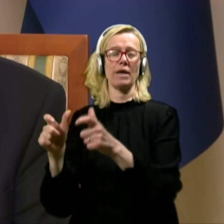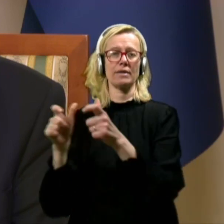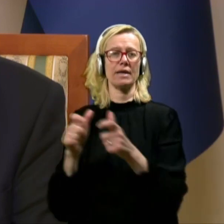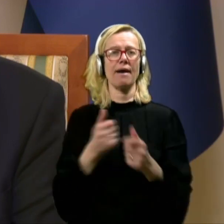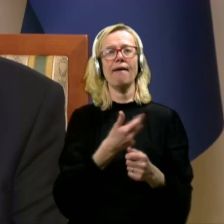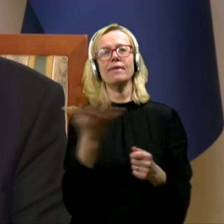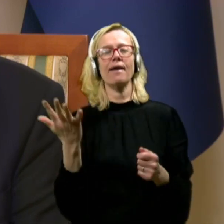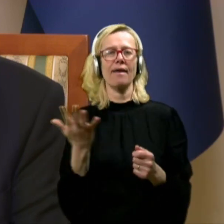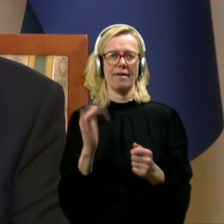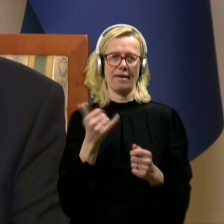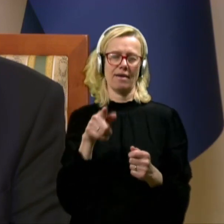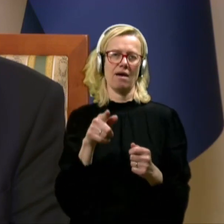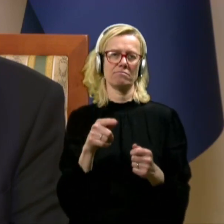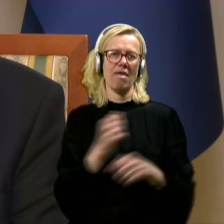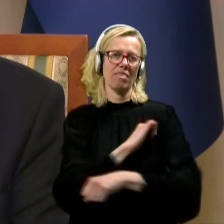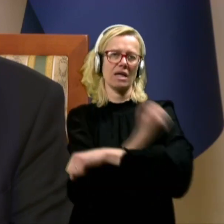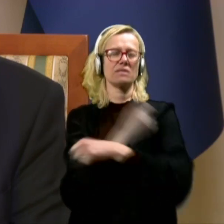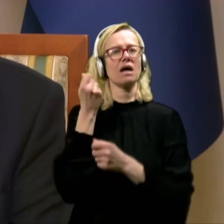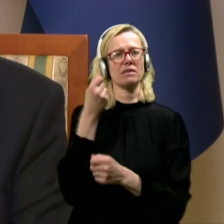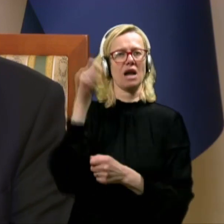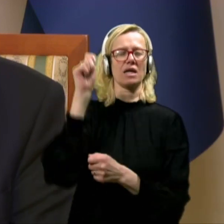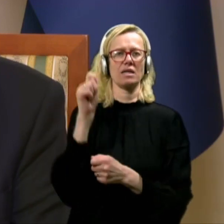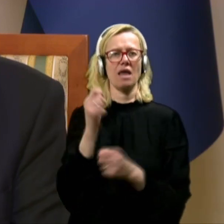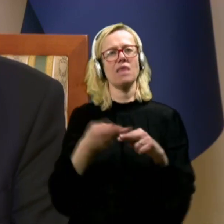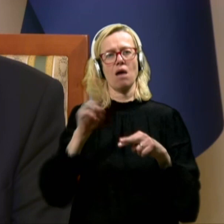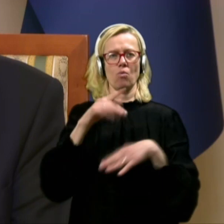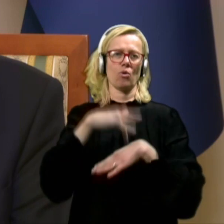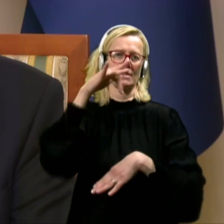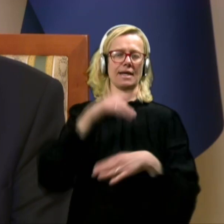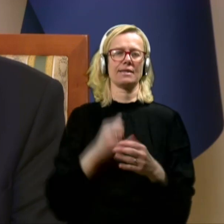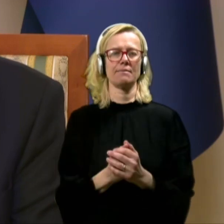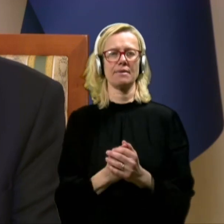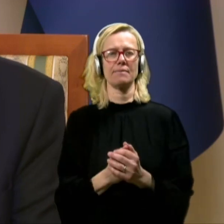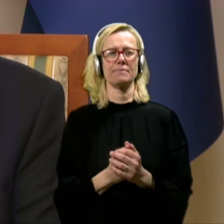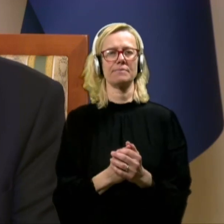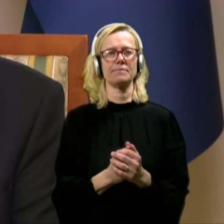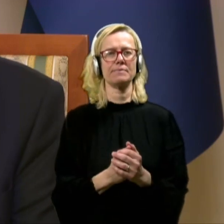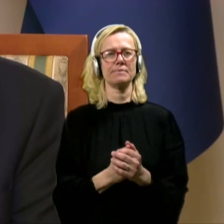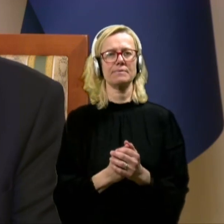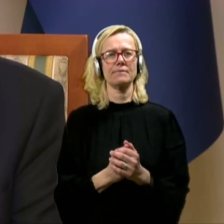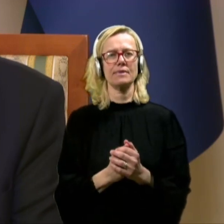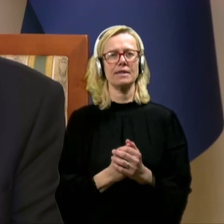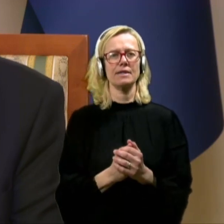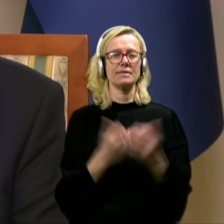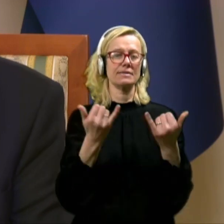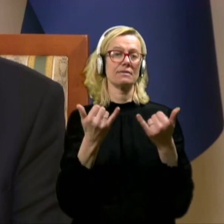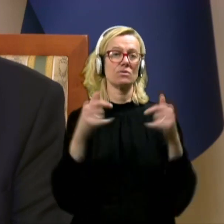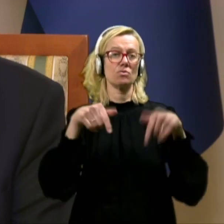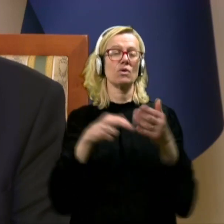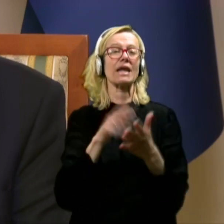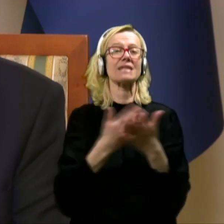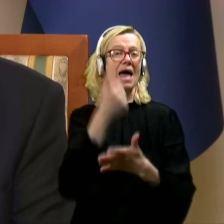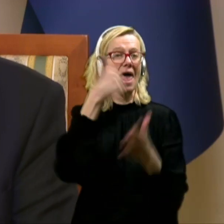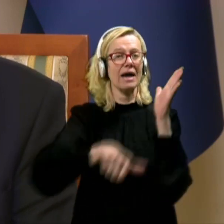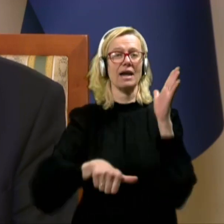je ta energetska draginja najbolj prizadela. Zdaj tukaj gre za enkraten